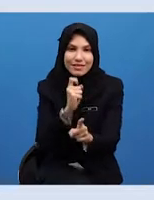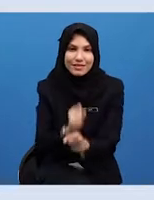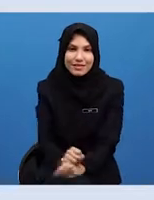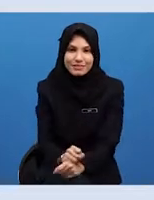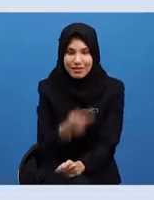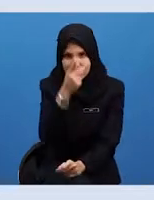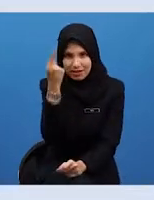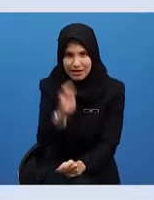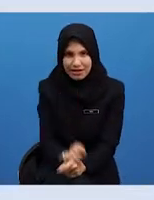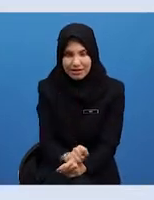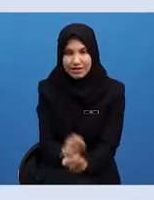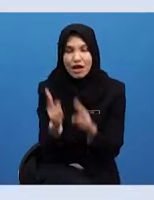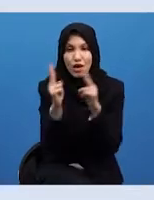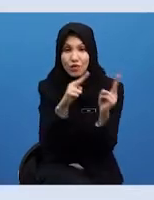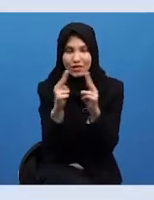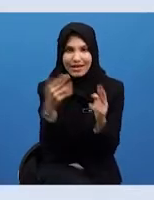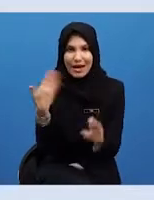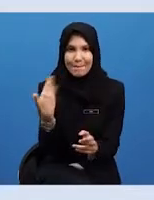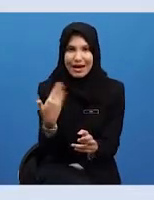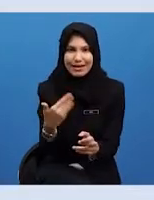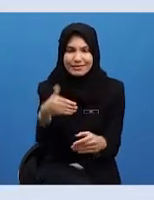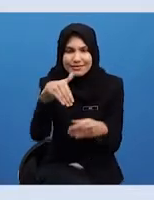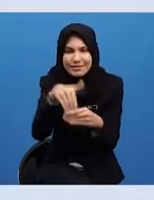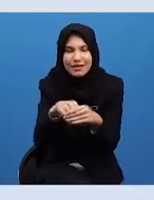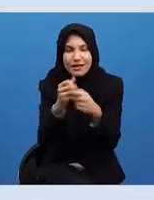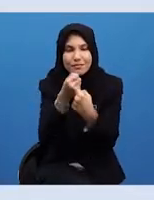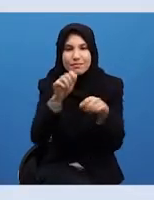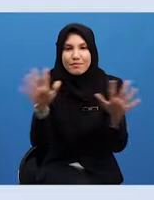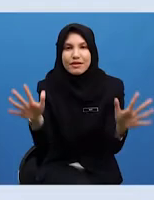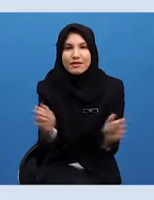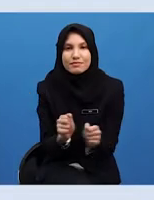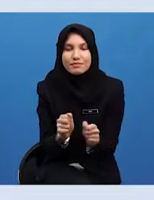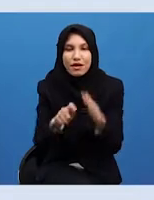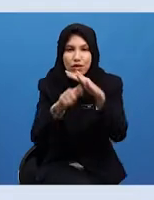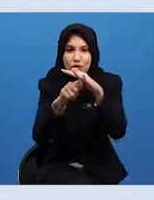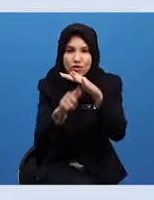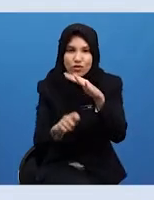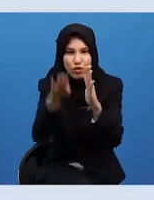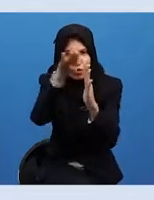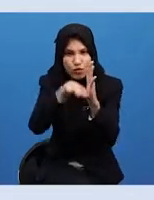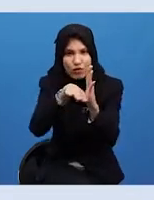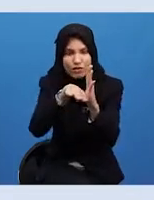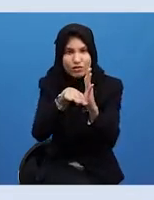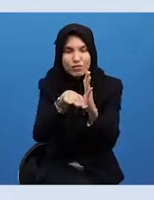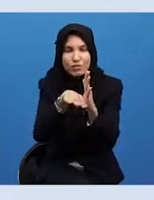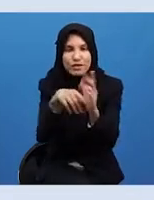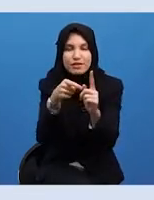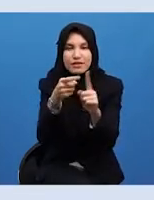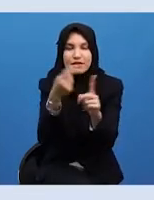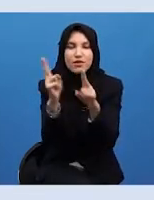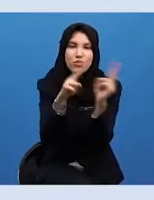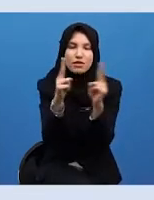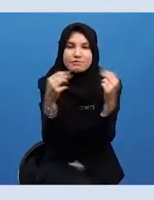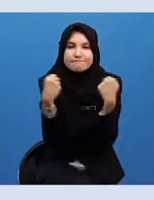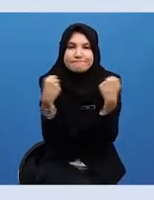Hal ini kerana udara panas dalam balon tersebut adalah kurang tumpat daripada udara sejuk di